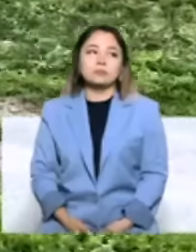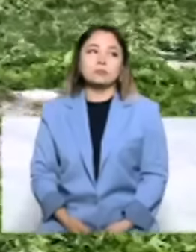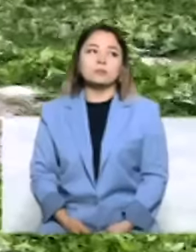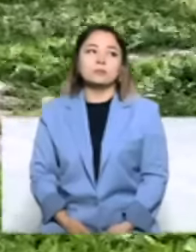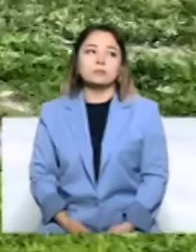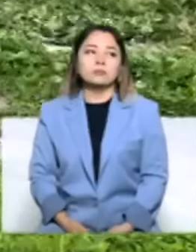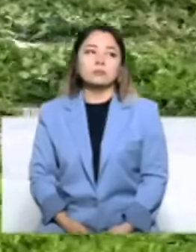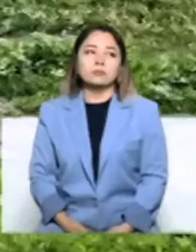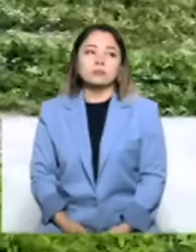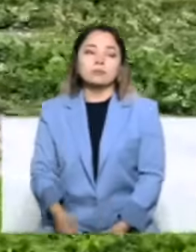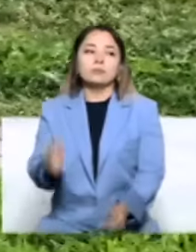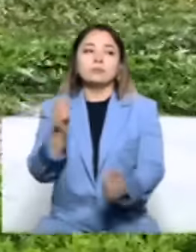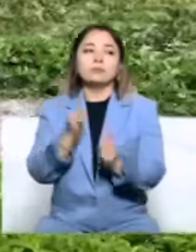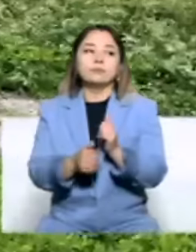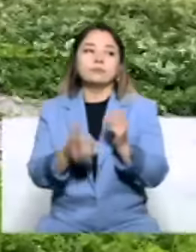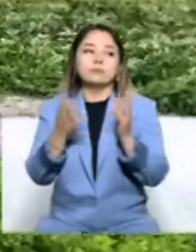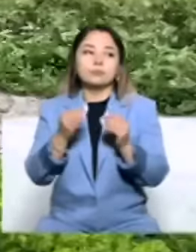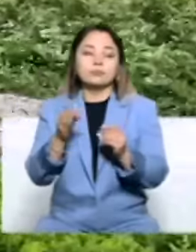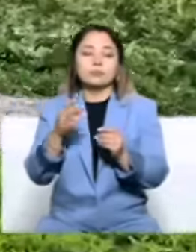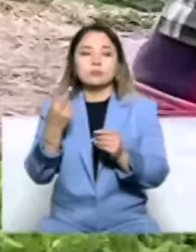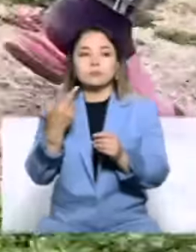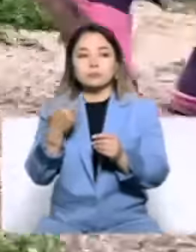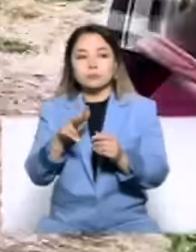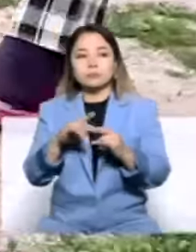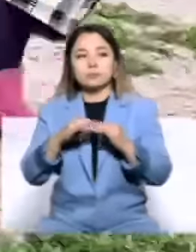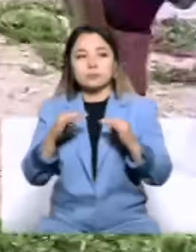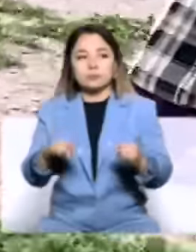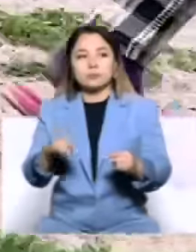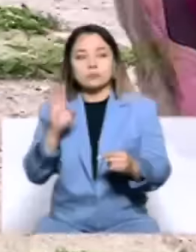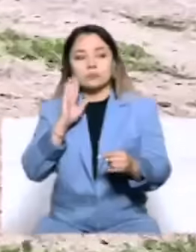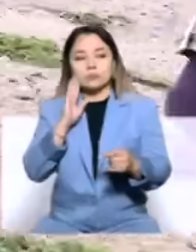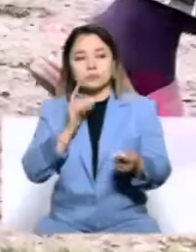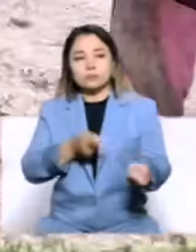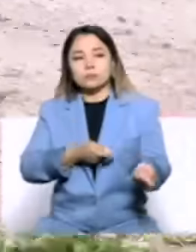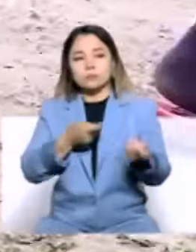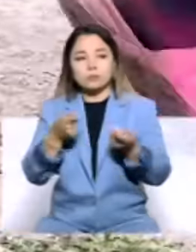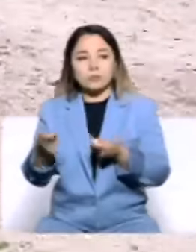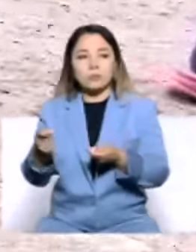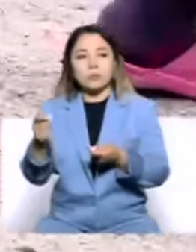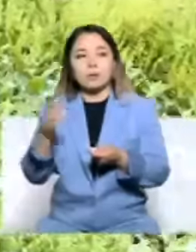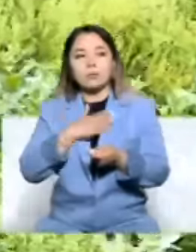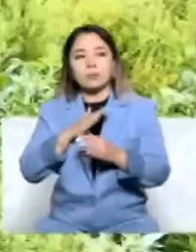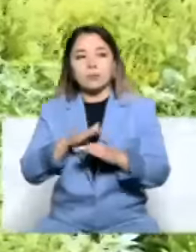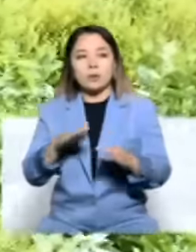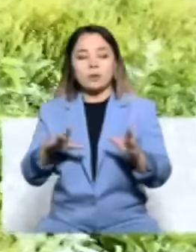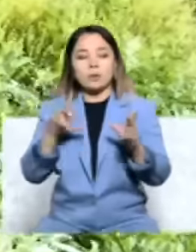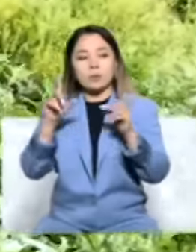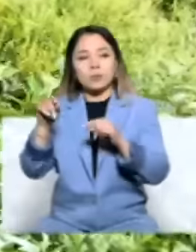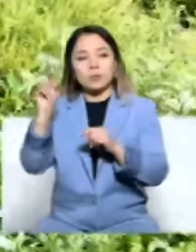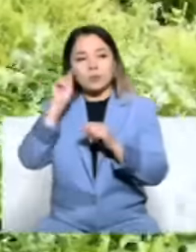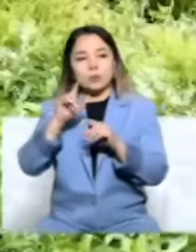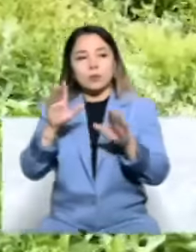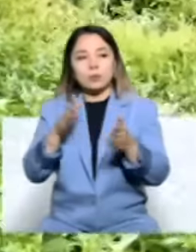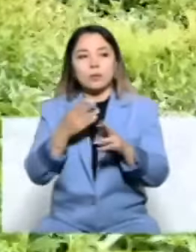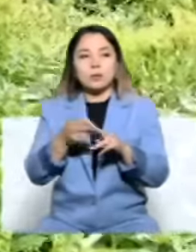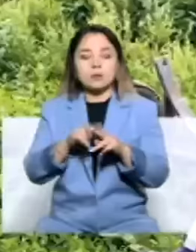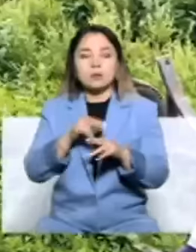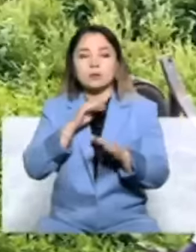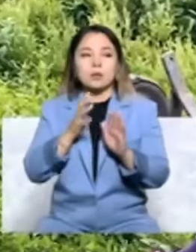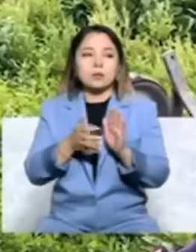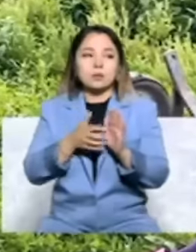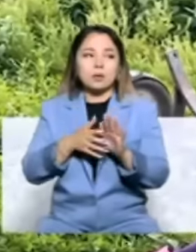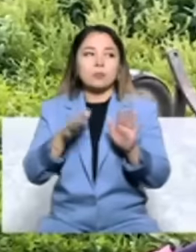Күнде 3-4 плак тасимыз осылай. Өзіңіз тасисыз? Иә, өзім. Балаларым бәрі сыртта оқуда. Бұл ауылдың малы жайылымнан таршылық